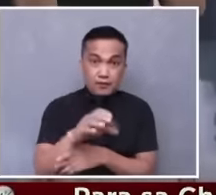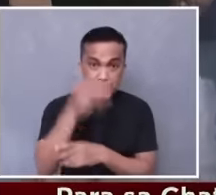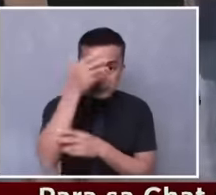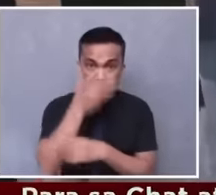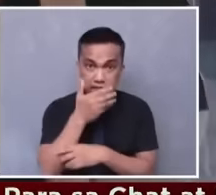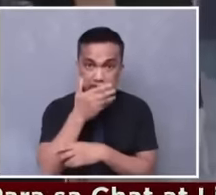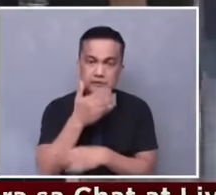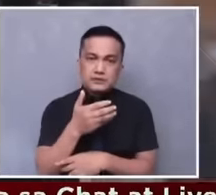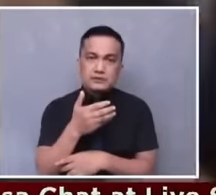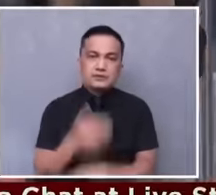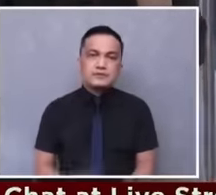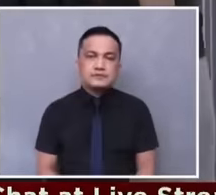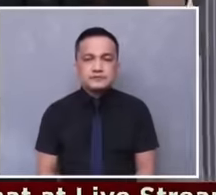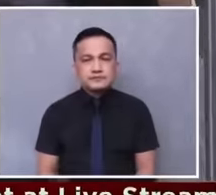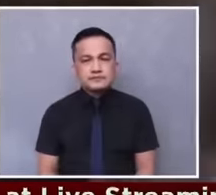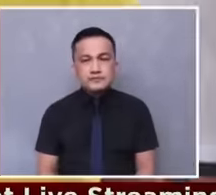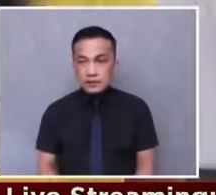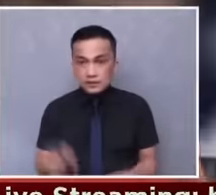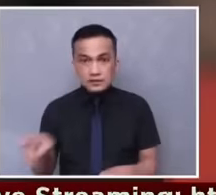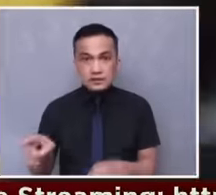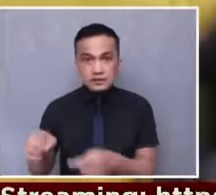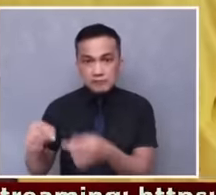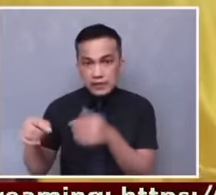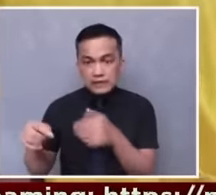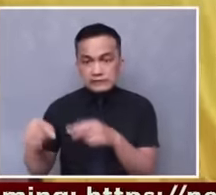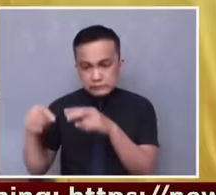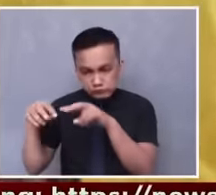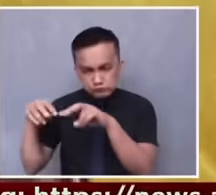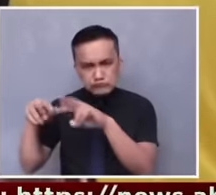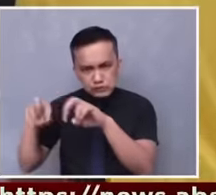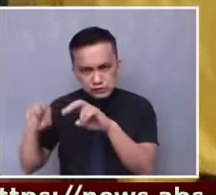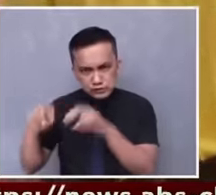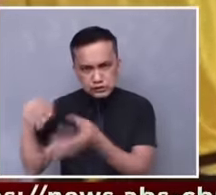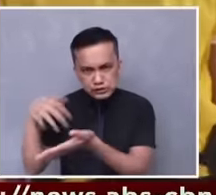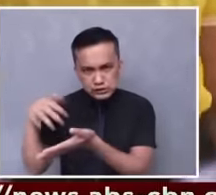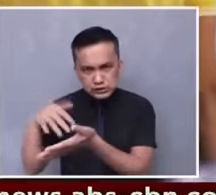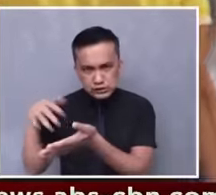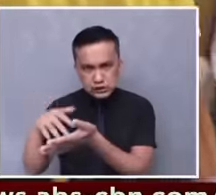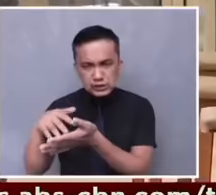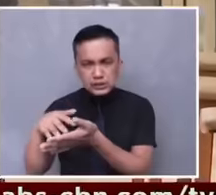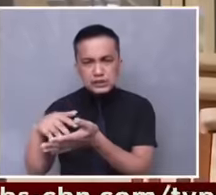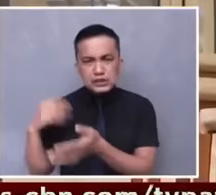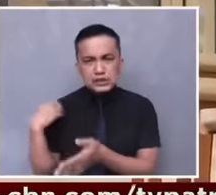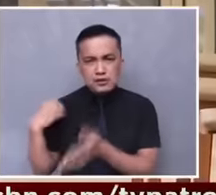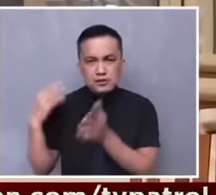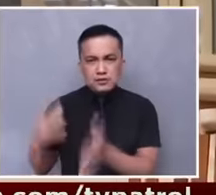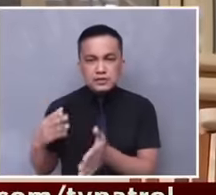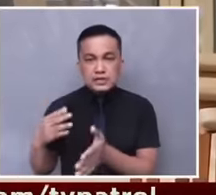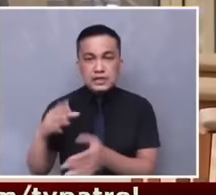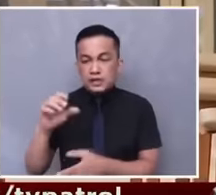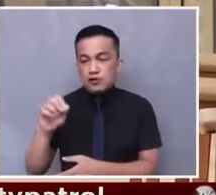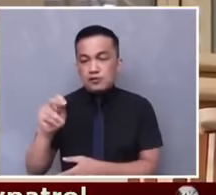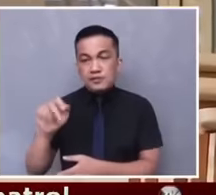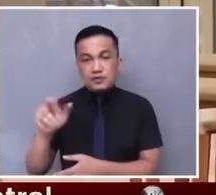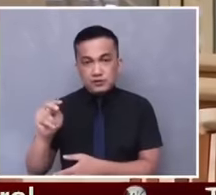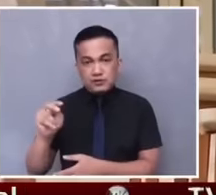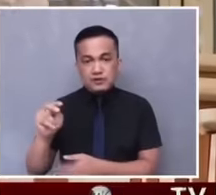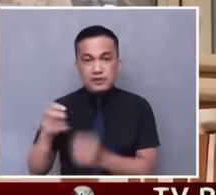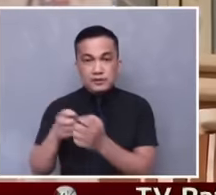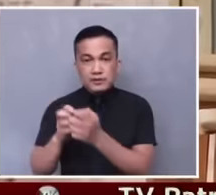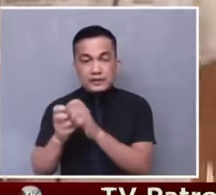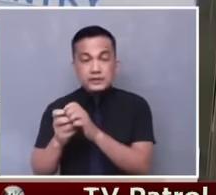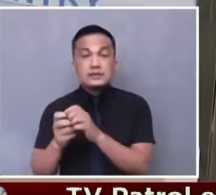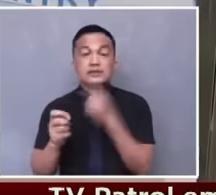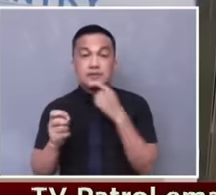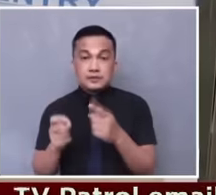face shield, lalo't pinag-aaralan pa ng mga health officials ang Omicron variant. Dagdag niya ang pagsunod